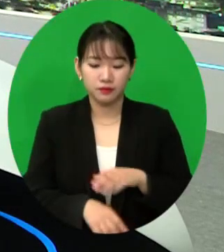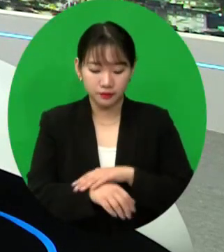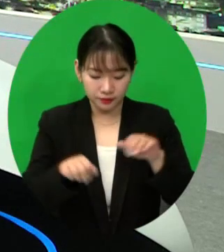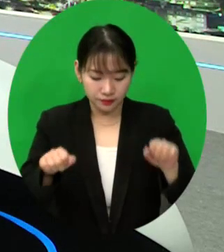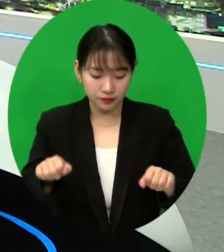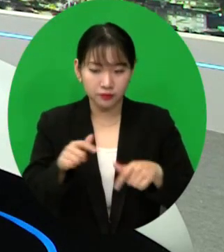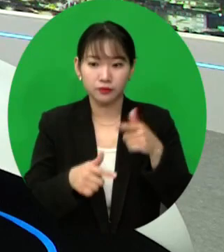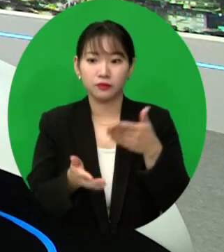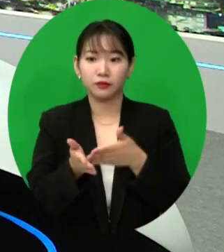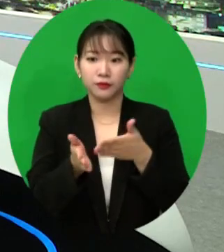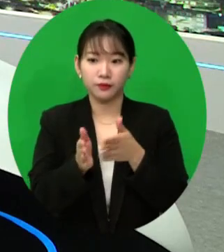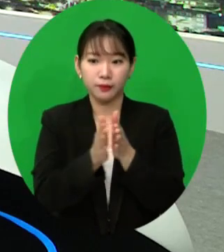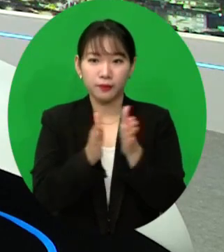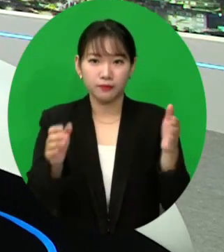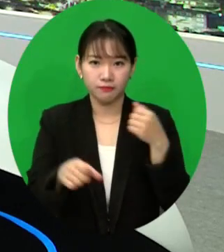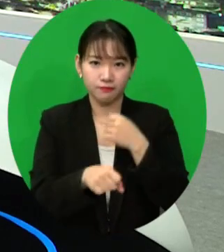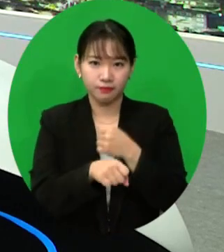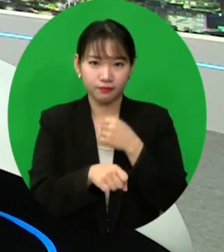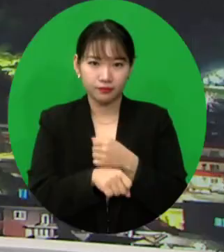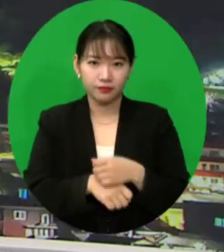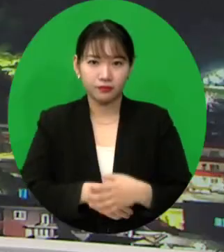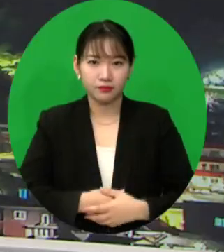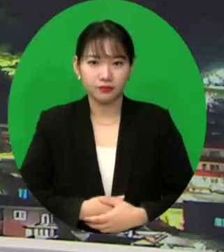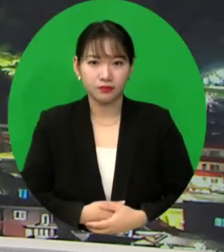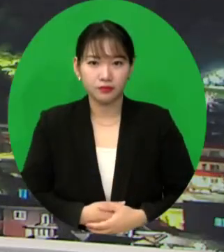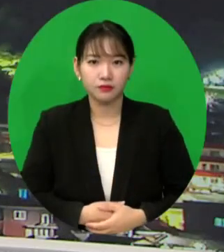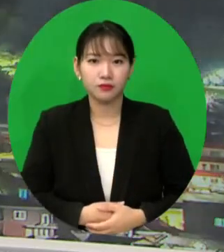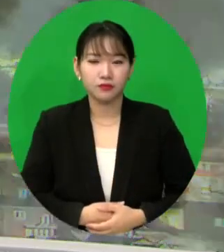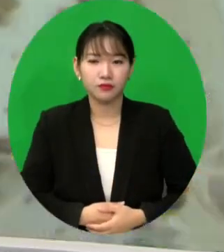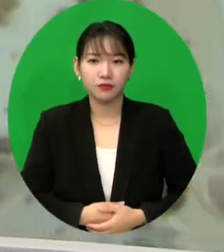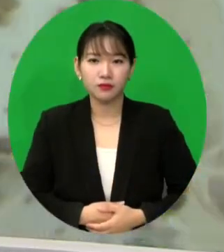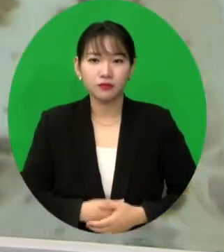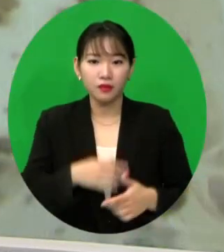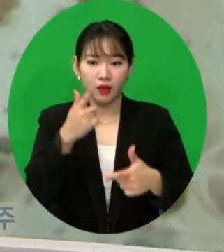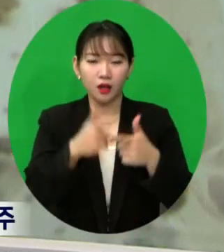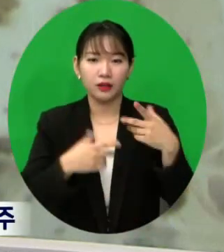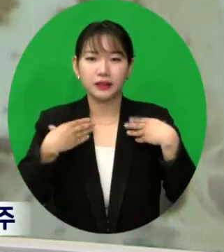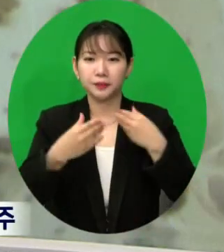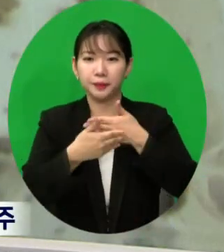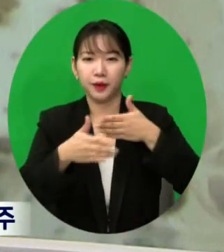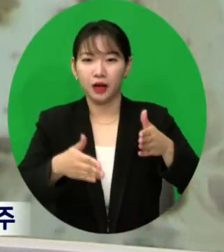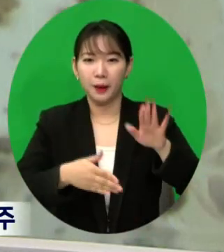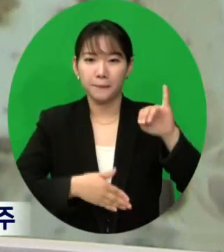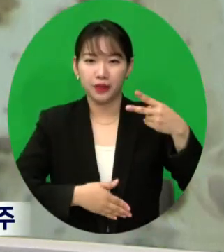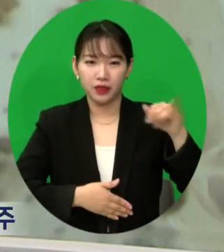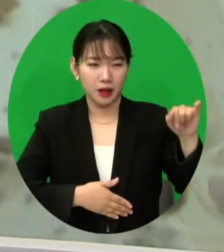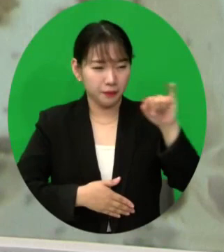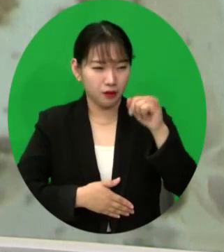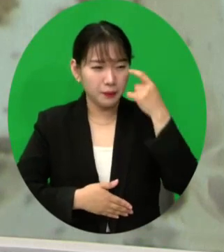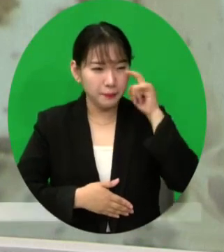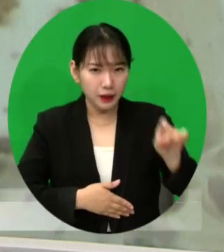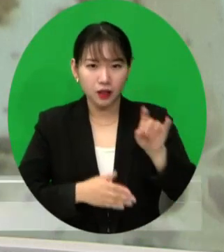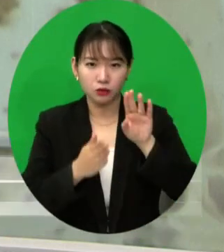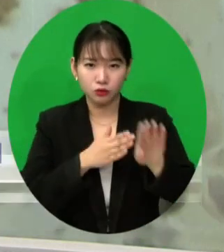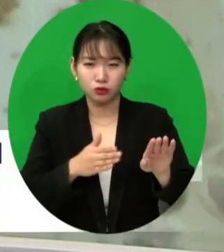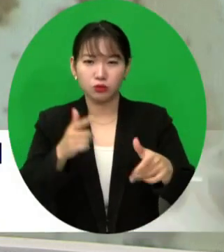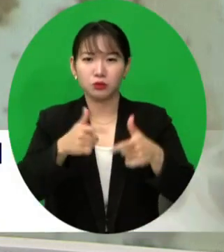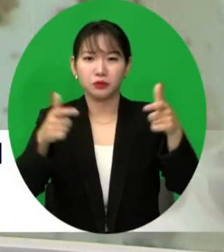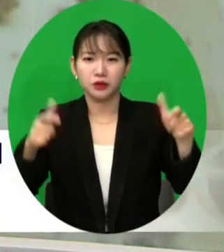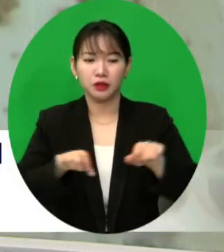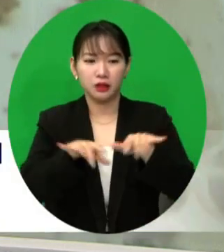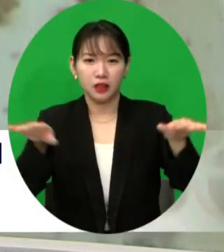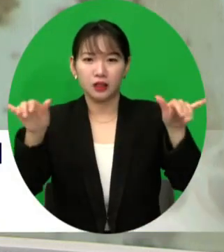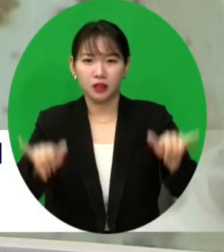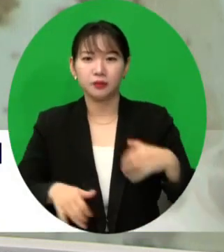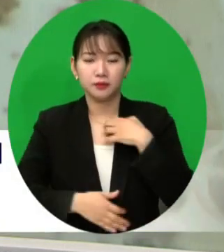시청자 여러분 안녕하십니까? 목포 MBC 뉴스데스크입니다. 목포의 한 찜질방에서 빈대가 발견된 이후 지역사회 확산